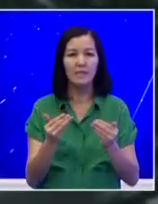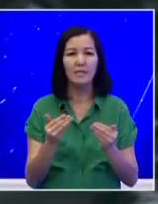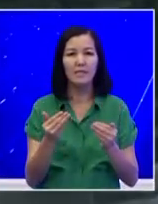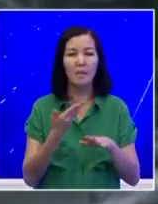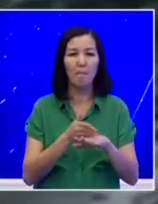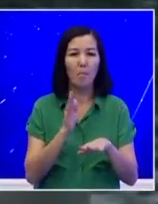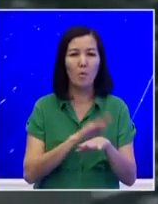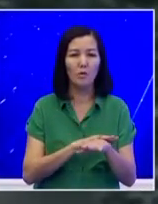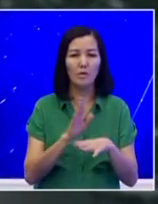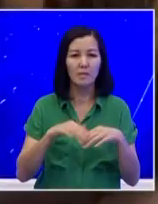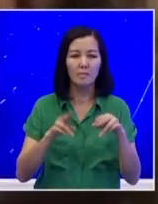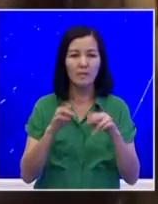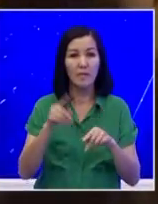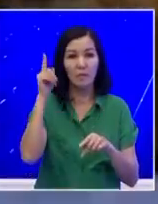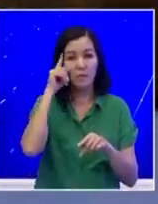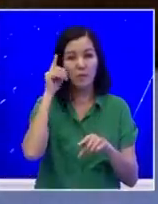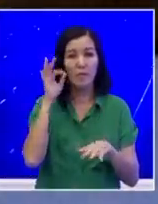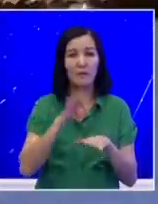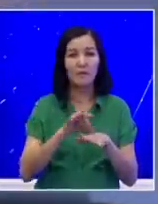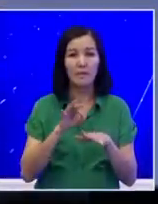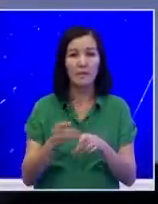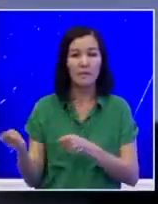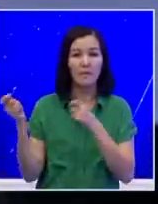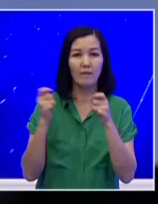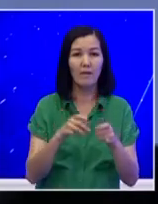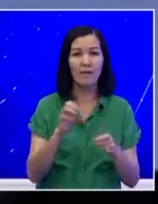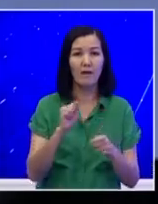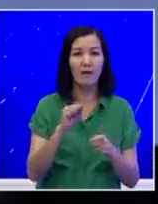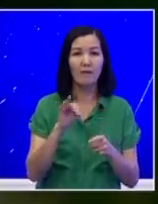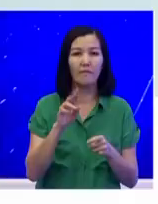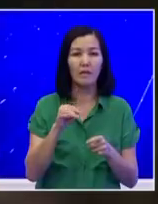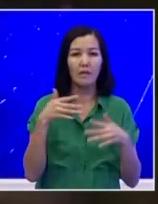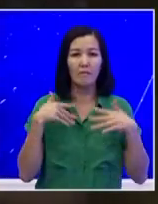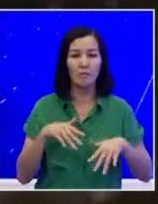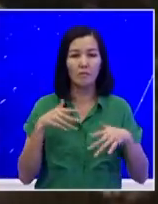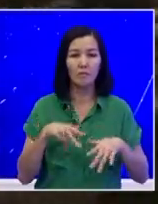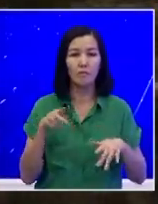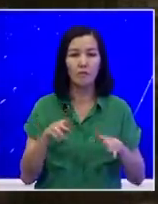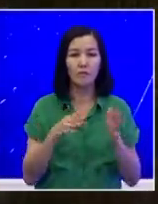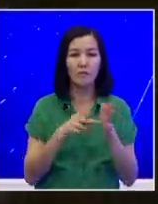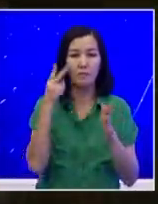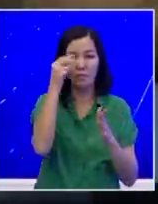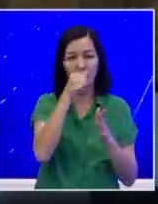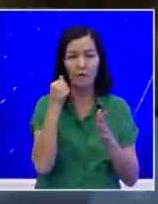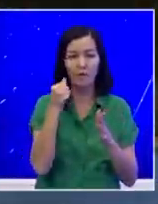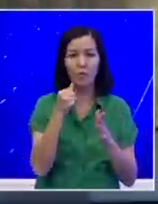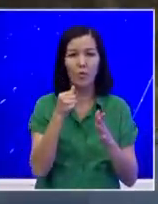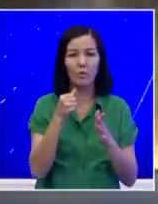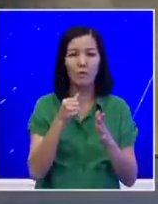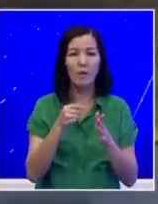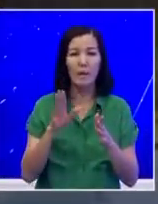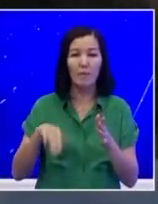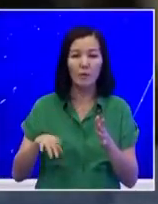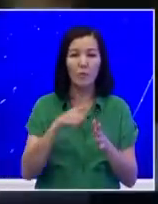оказалась Польша. Специалисты считают, что болезнь завезли из Африки в Грузию в 2007 году. Оттуда она попала в